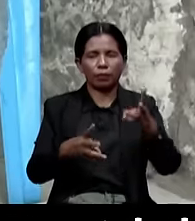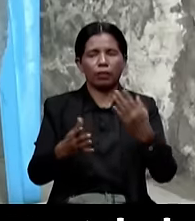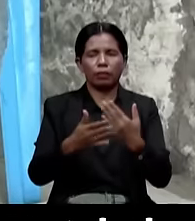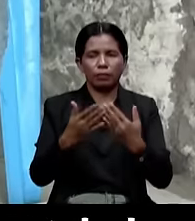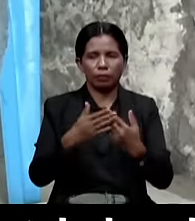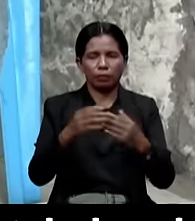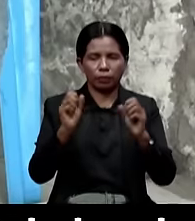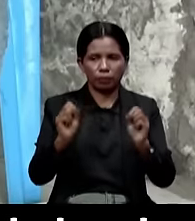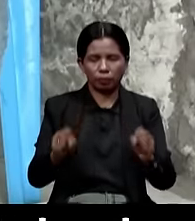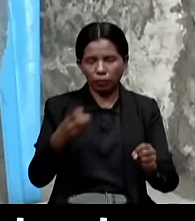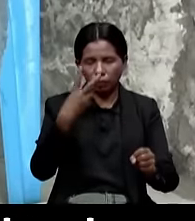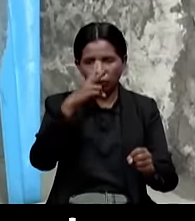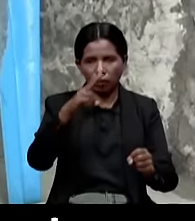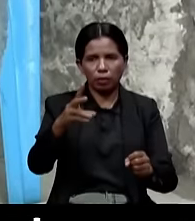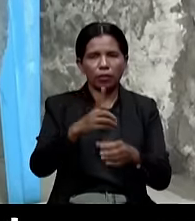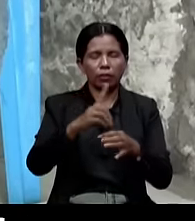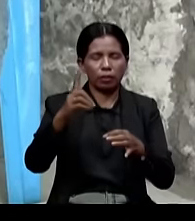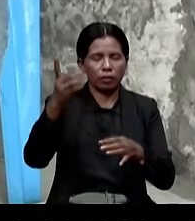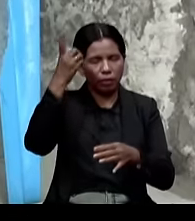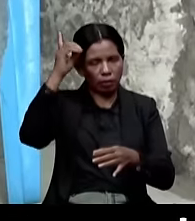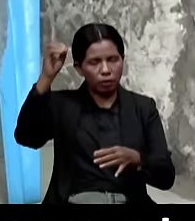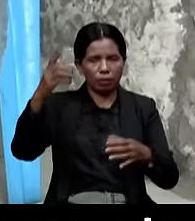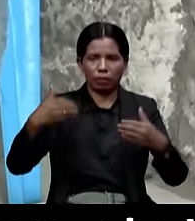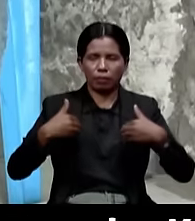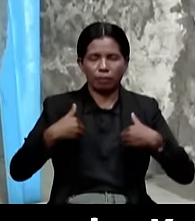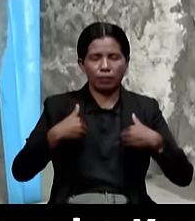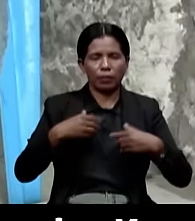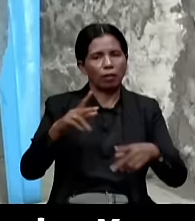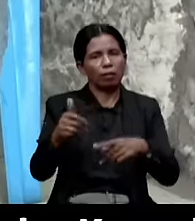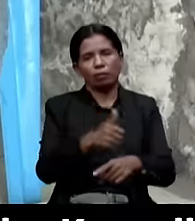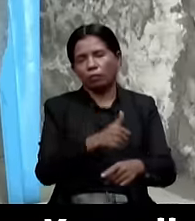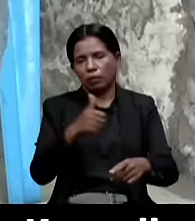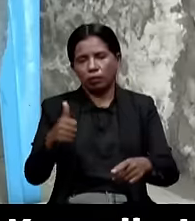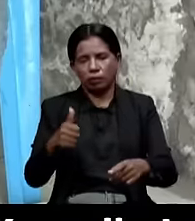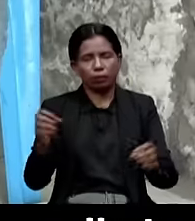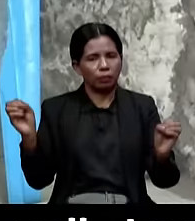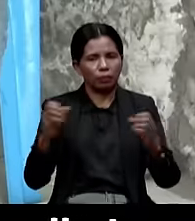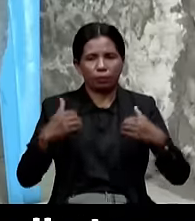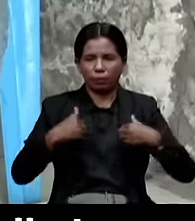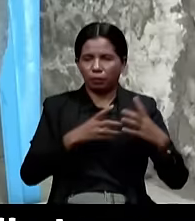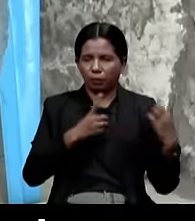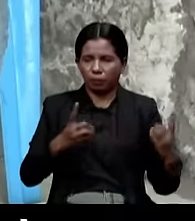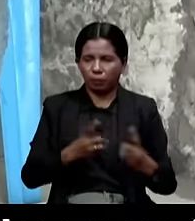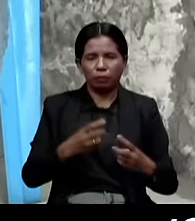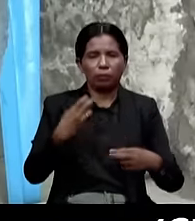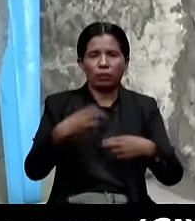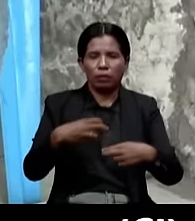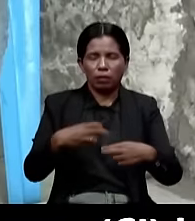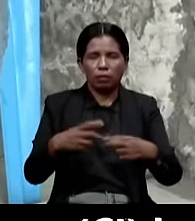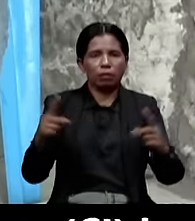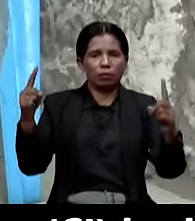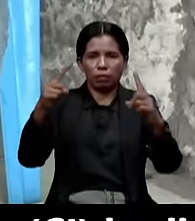atu bele realiza mehisira nebe iha balun fali kuran doming no difícil atu